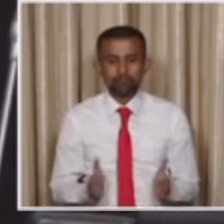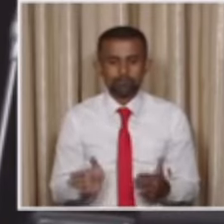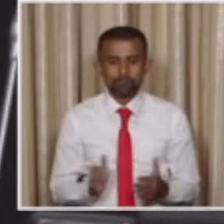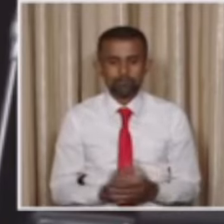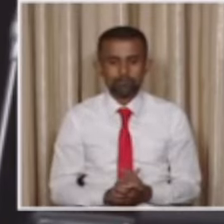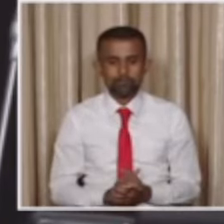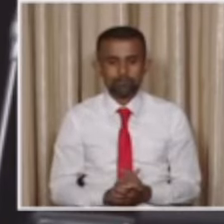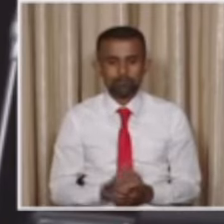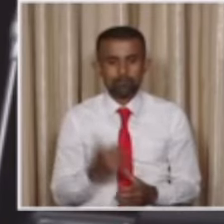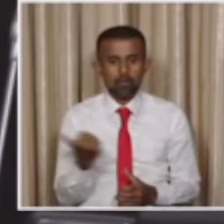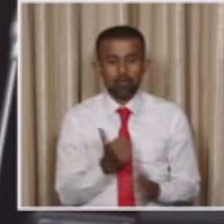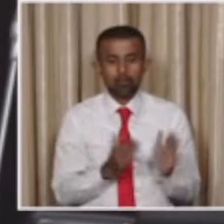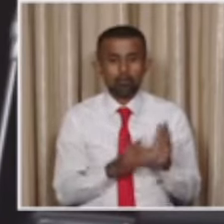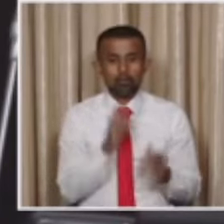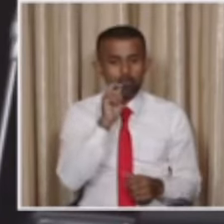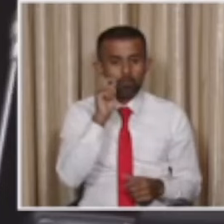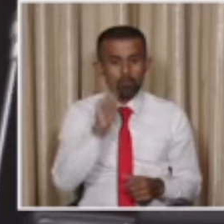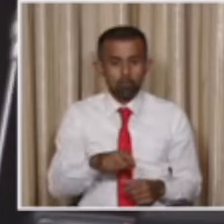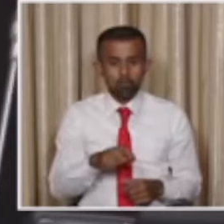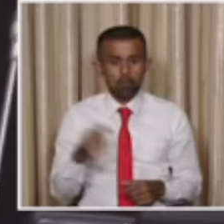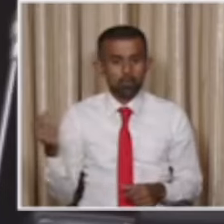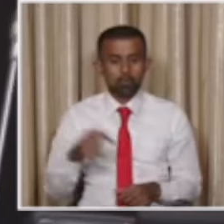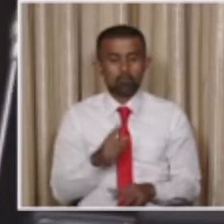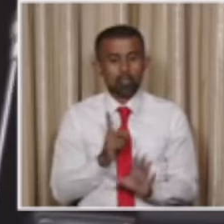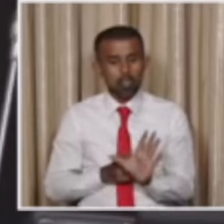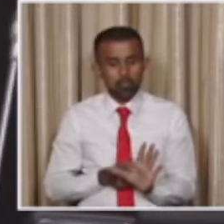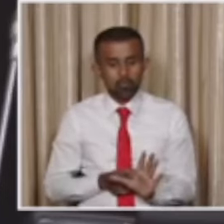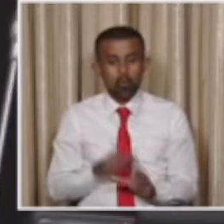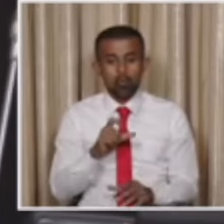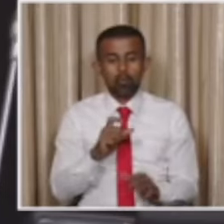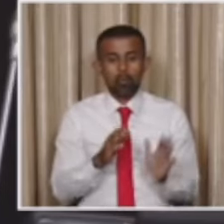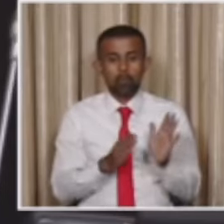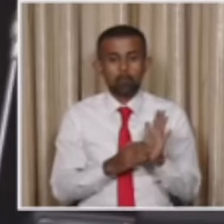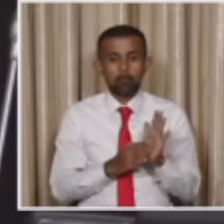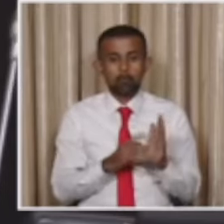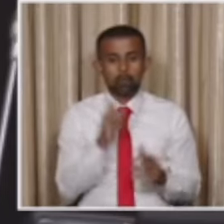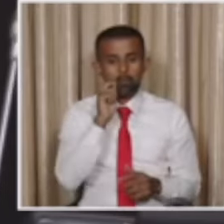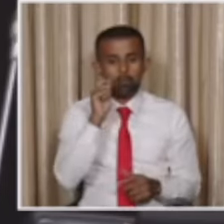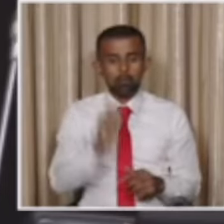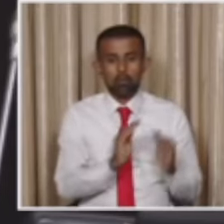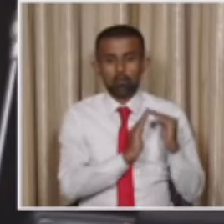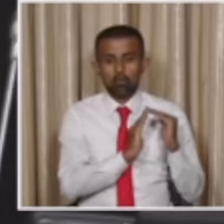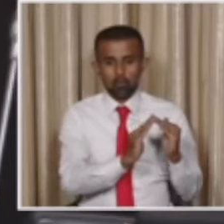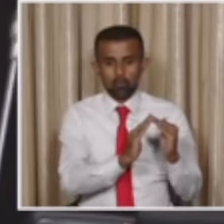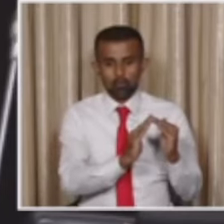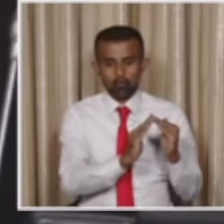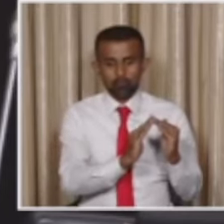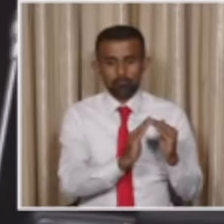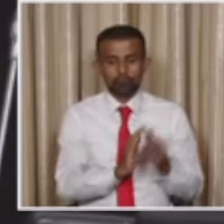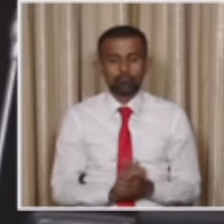මේ අලුත් මහේස්ත්‍රාත්තුමා එනකම්. හැමදාම කොළඹ මහේස්ත්‍රාත් ප්‍රධාන මහේස්ත්‍රාත් අධිකරණේ මේ